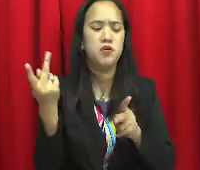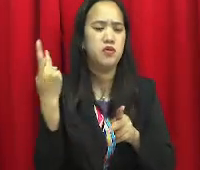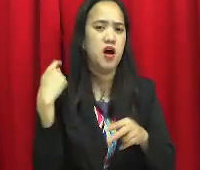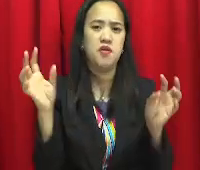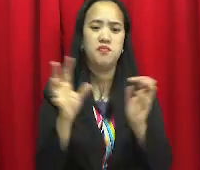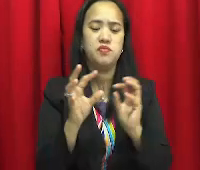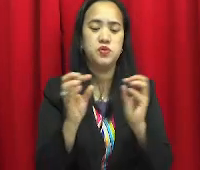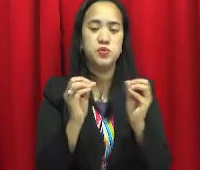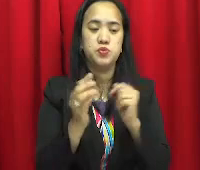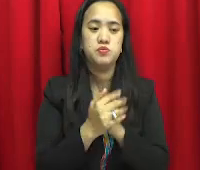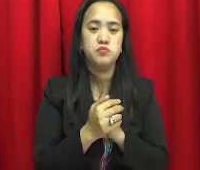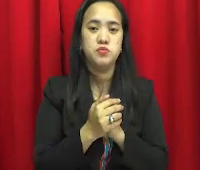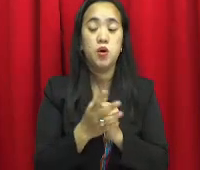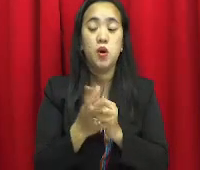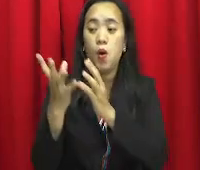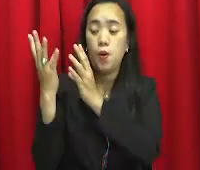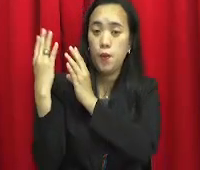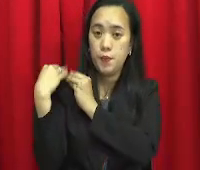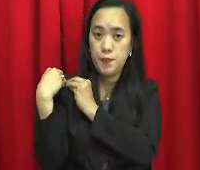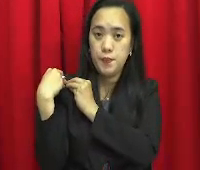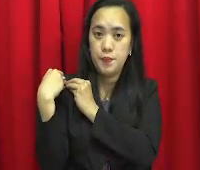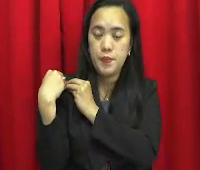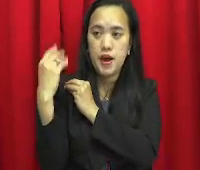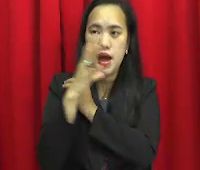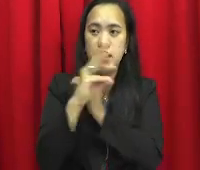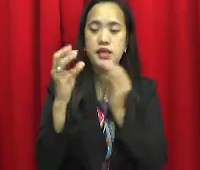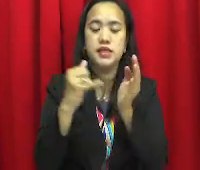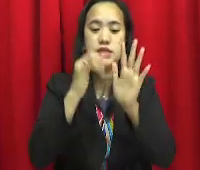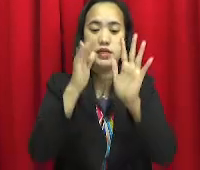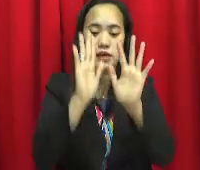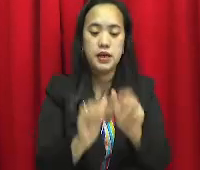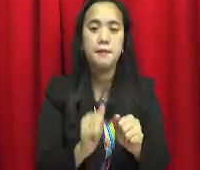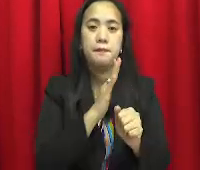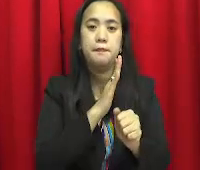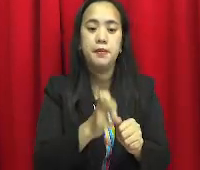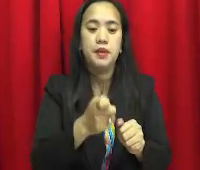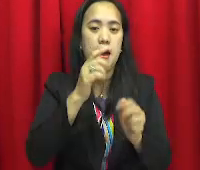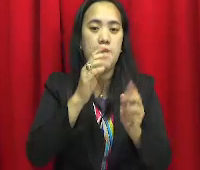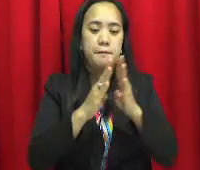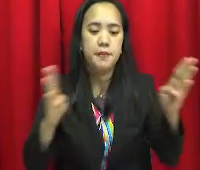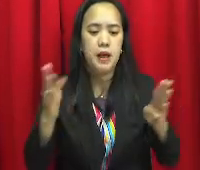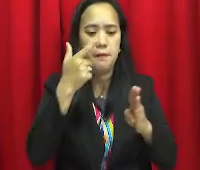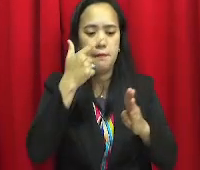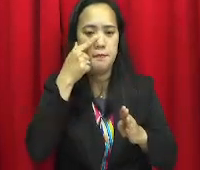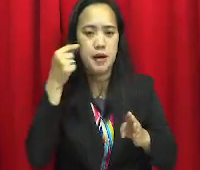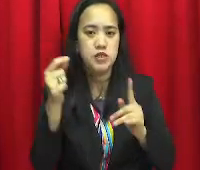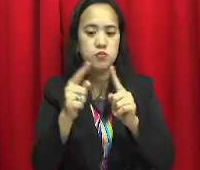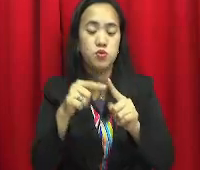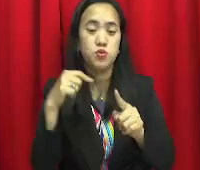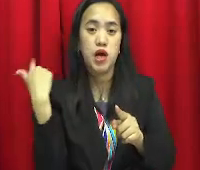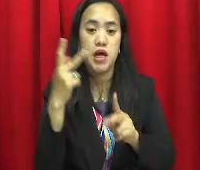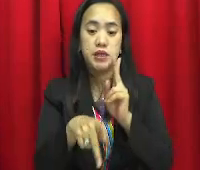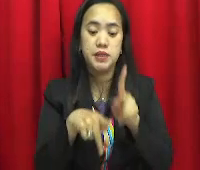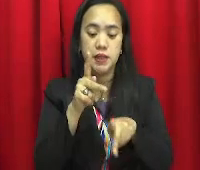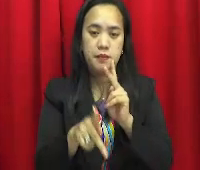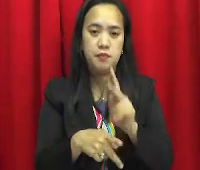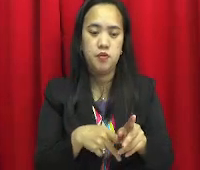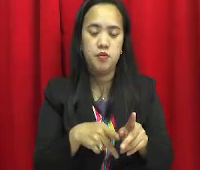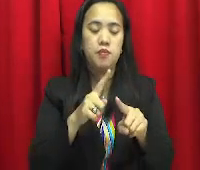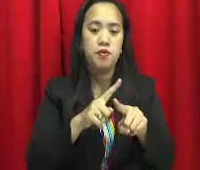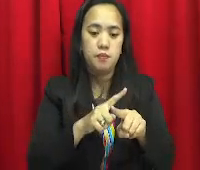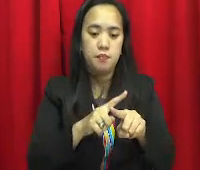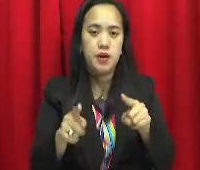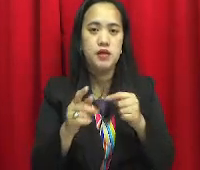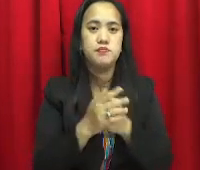ang pag-asa, pero parang napaka-imposible. Ngayon, ikaw ang ebidensya na sinasabi ko na walang imposible sa Diyos.